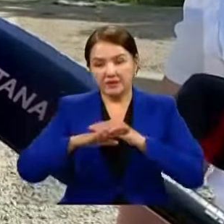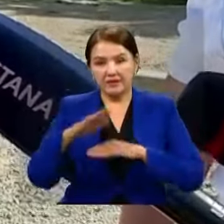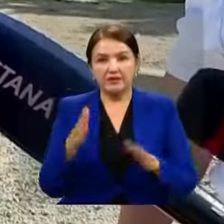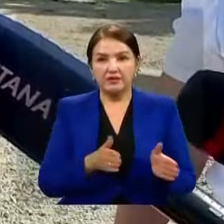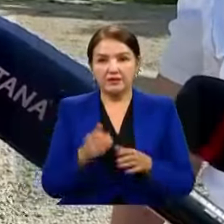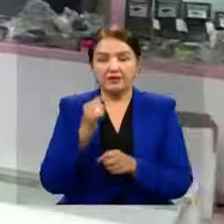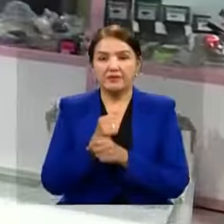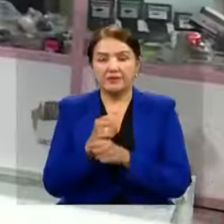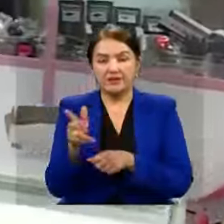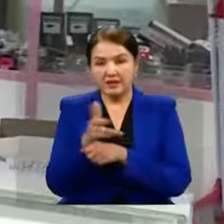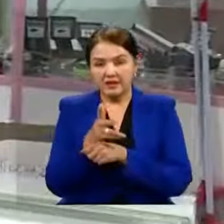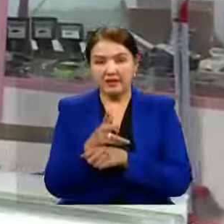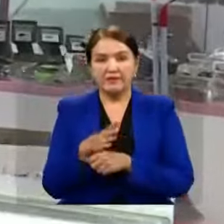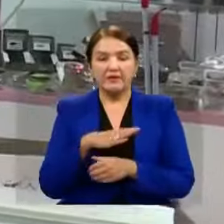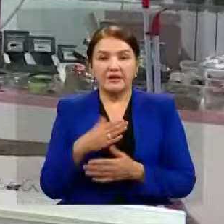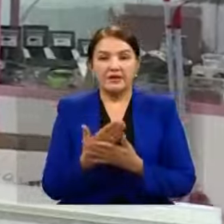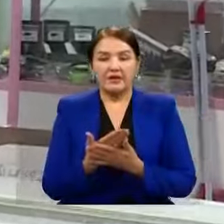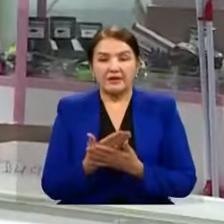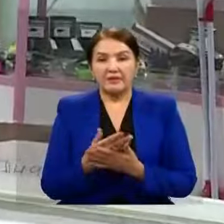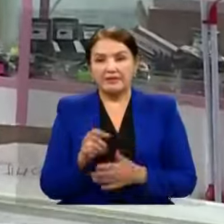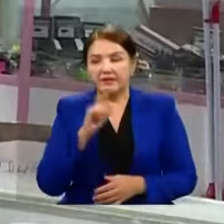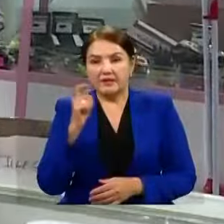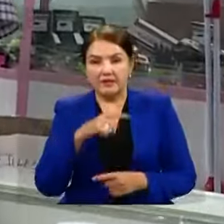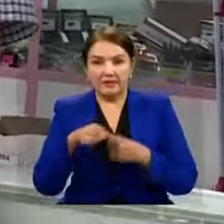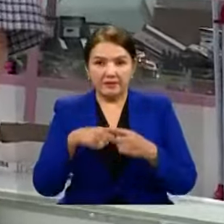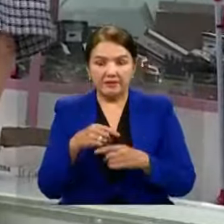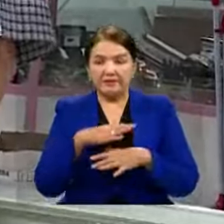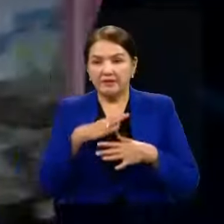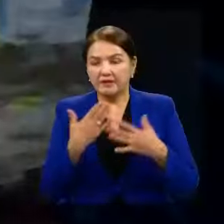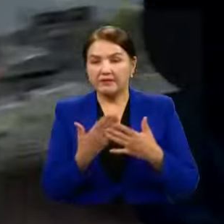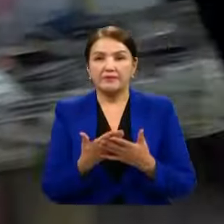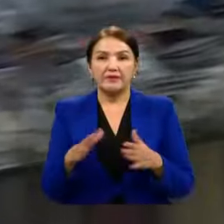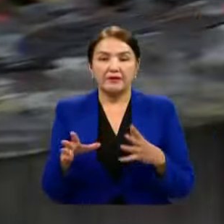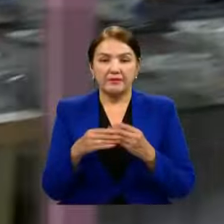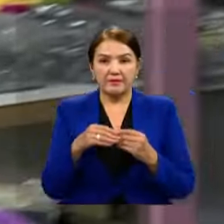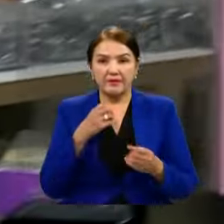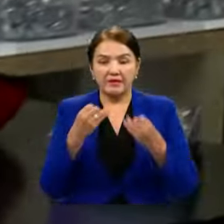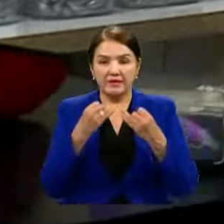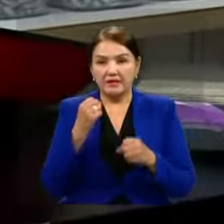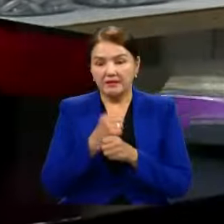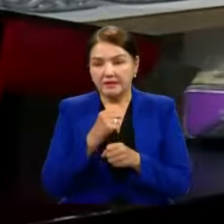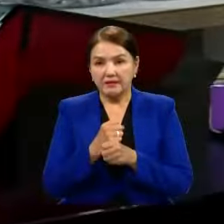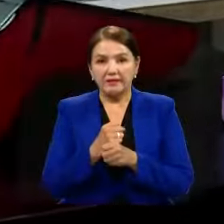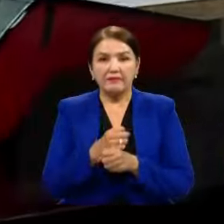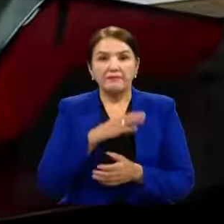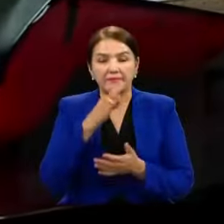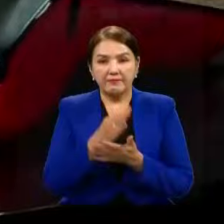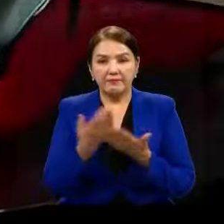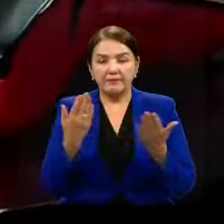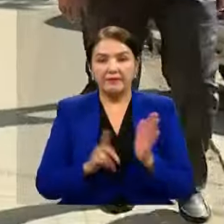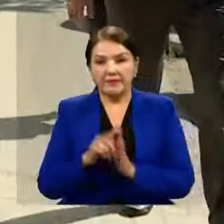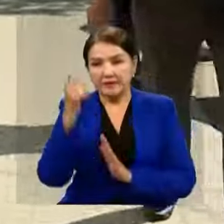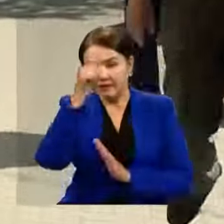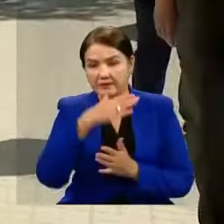делать, камеру поставить. В рамках эко-патруля ряд владельцев бизнеса получили замечания. Также с ними провели разъяснительную работу. Отметим, всего с начала года